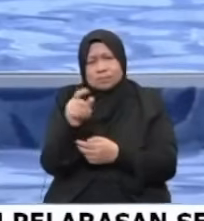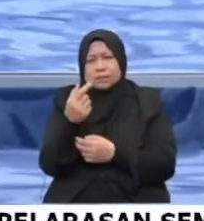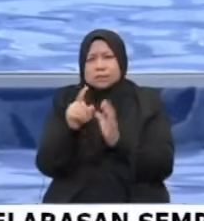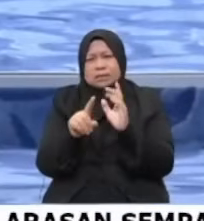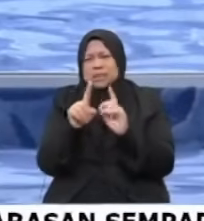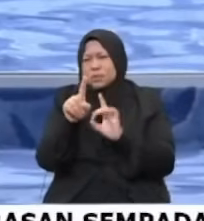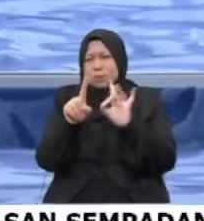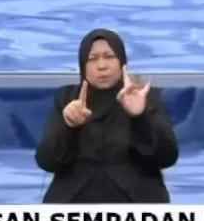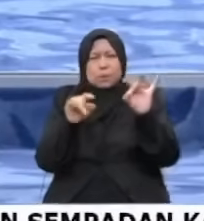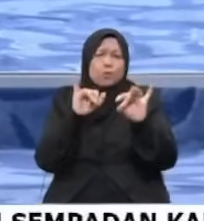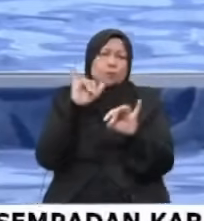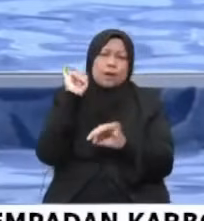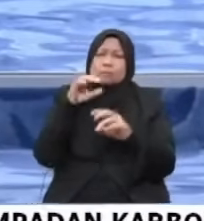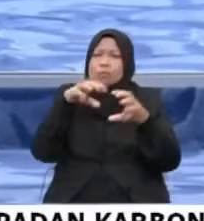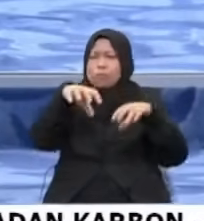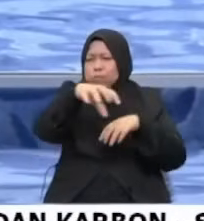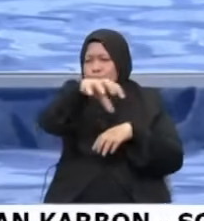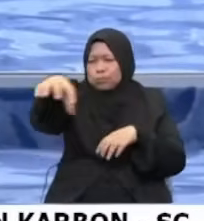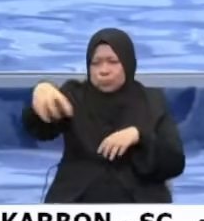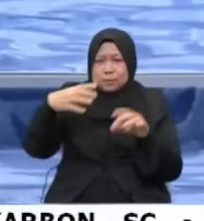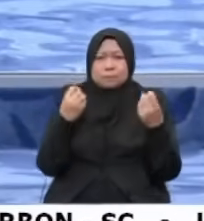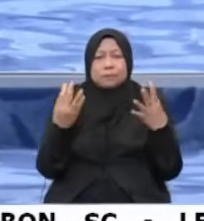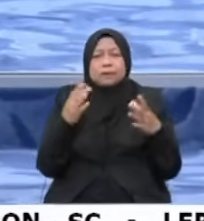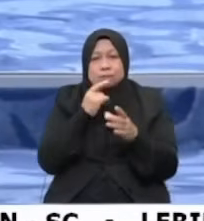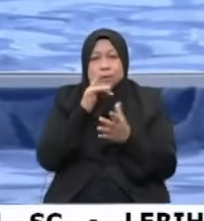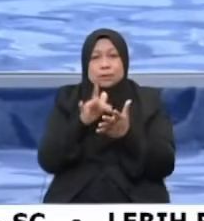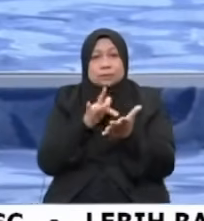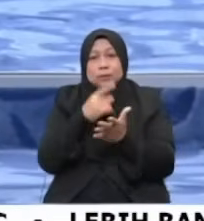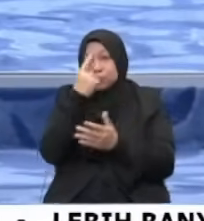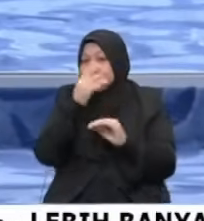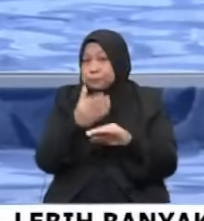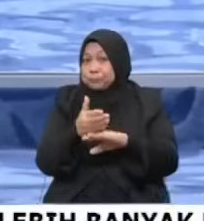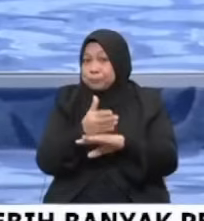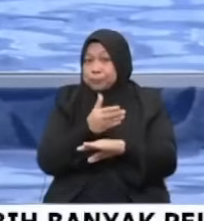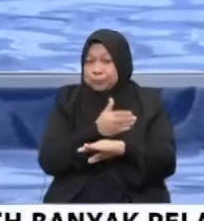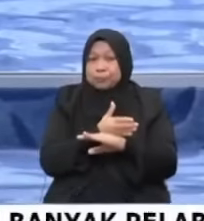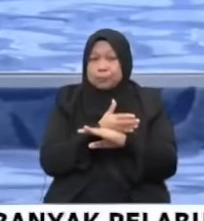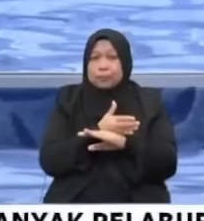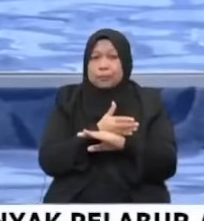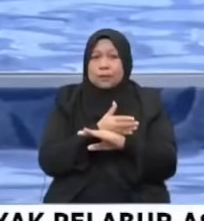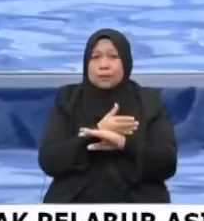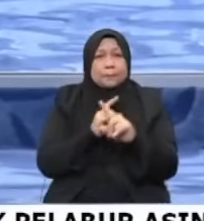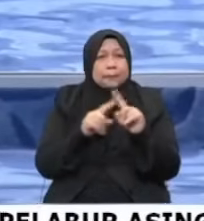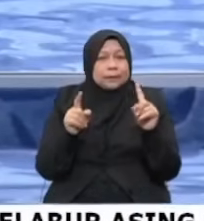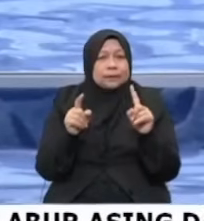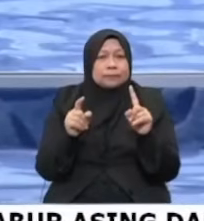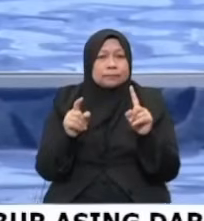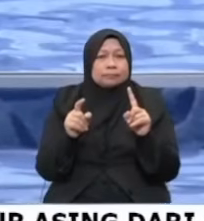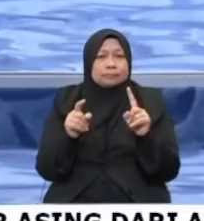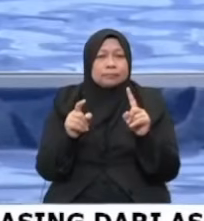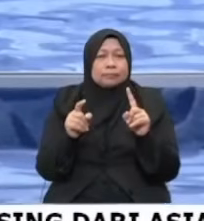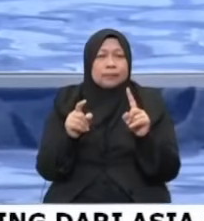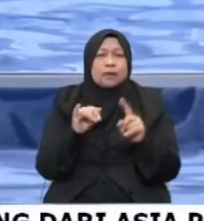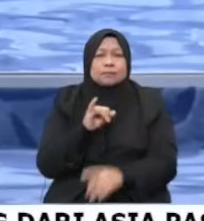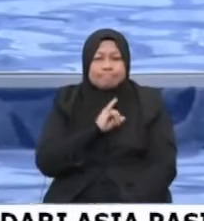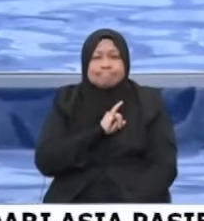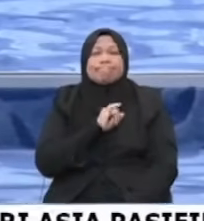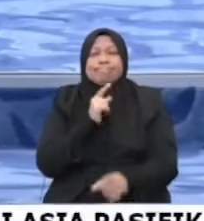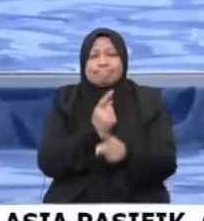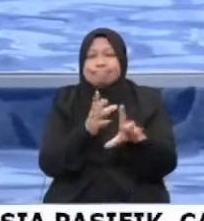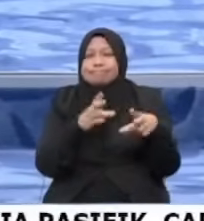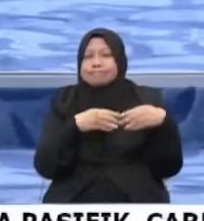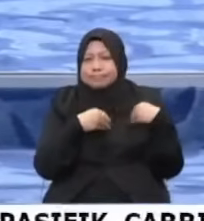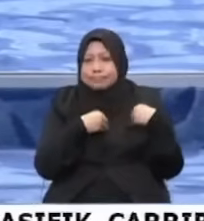180 semalam yang mengambil kesempatan untuk meningkatkan ya tetapi saya akui